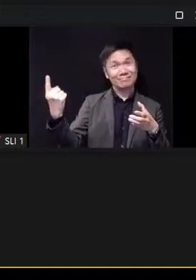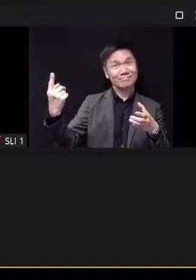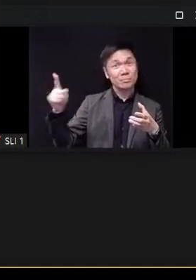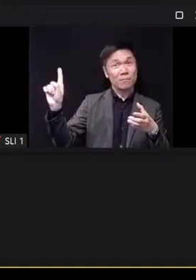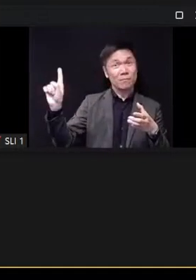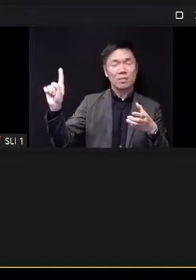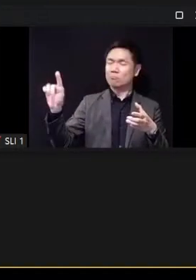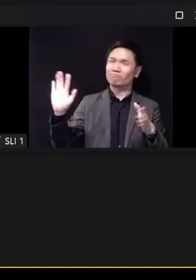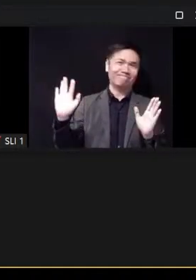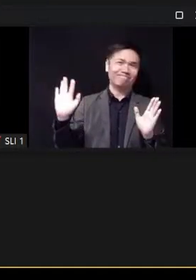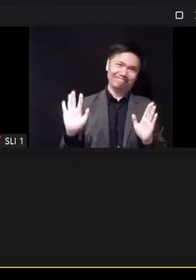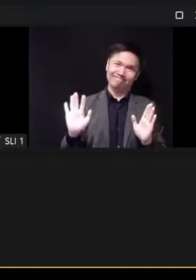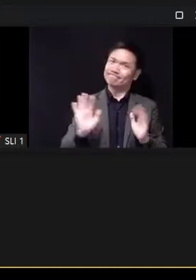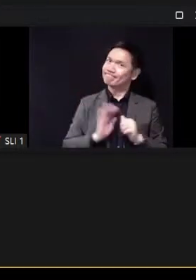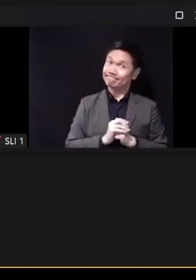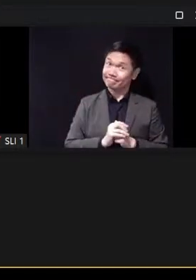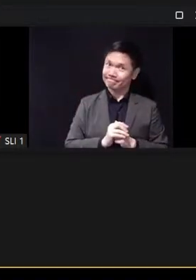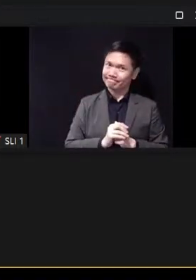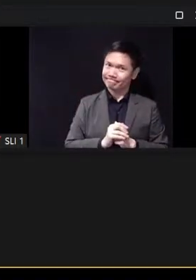Это на полях.